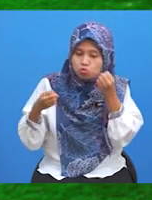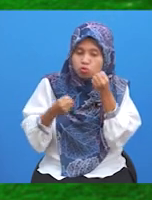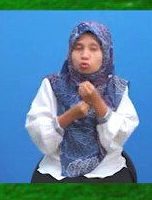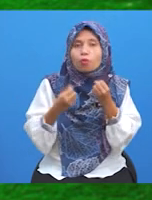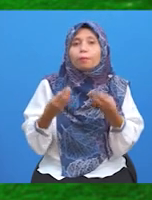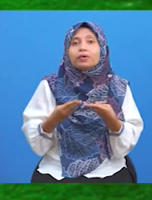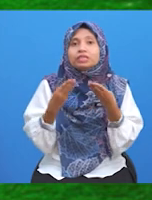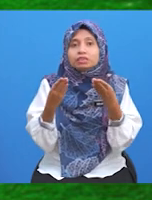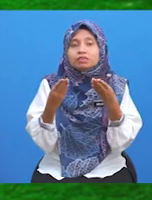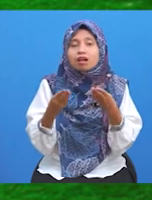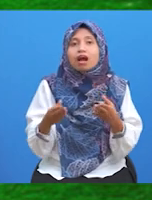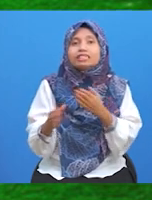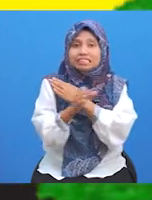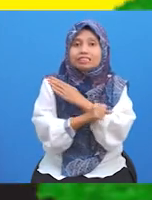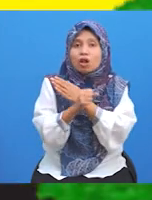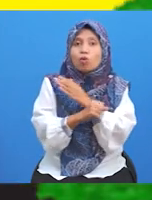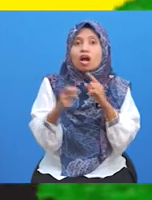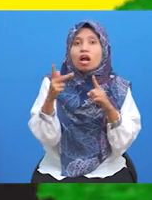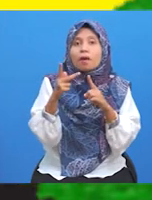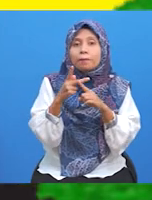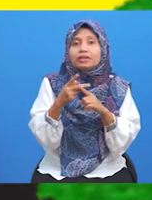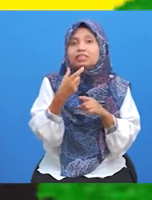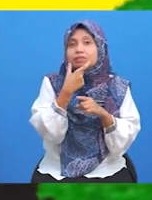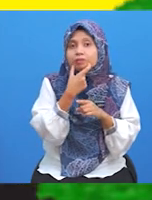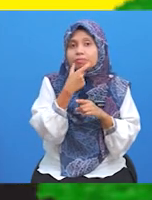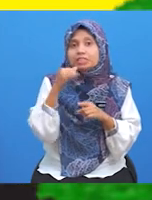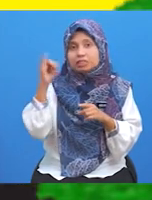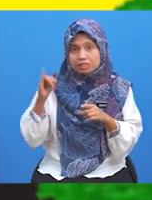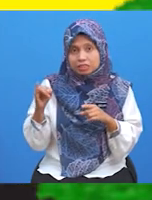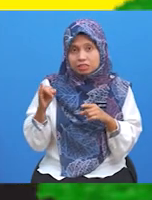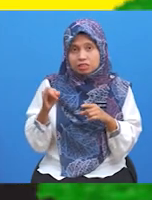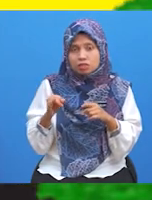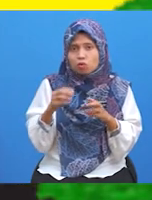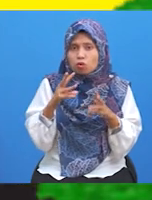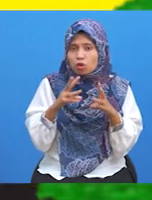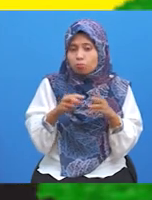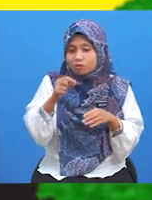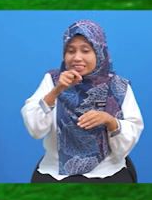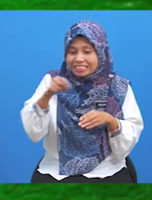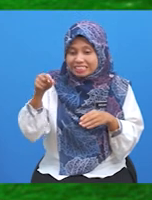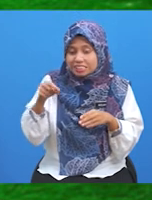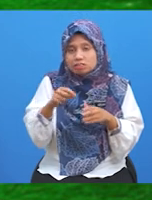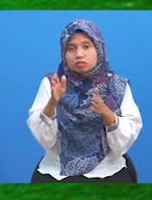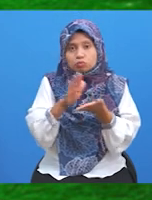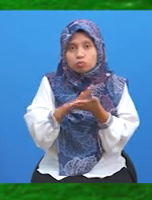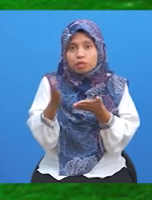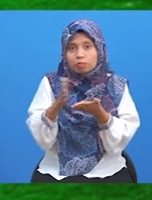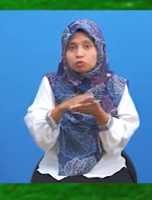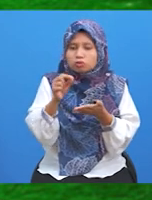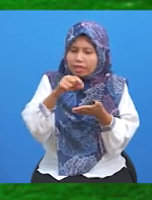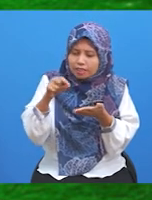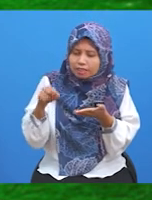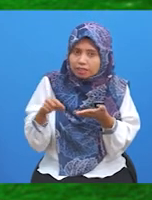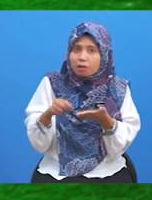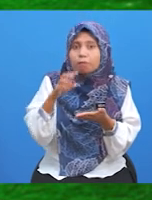penyerahan Sarawak kepada British. Walaupun dokumen penyerahan Sarawak telah ditandatangani pada 21